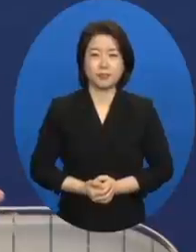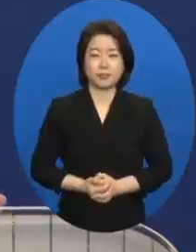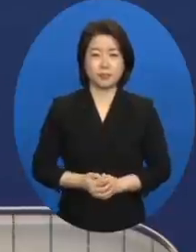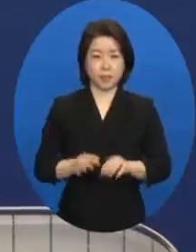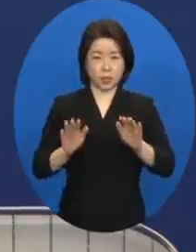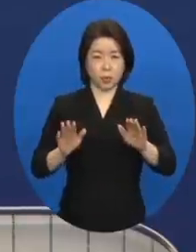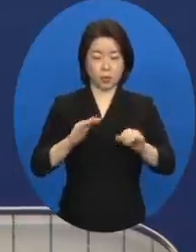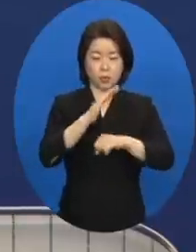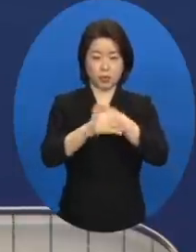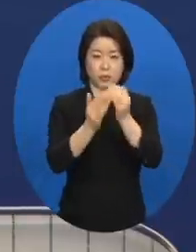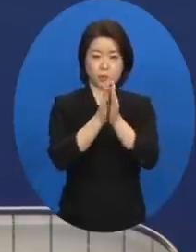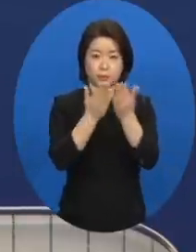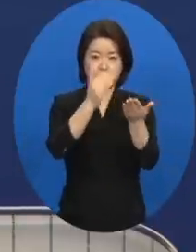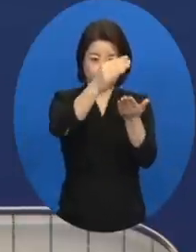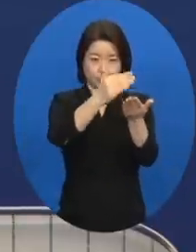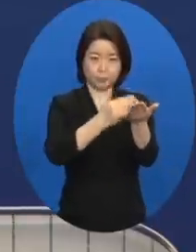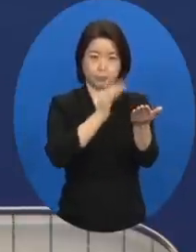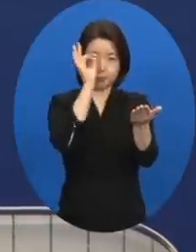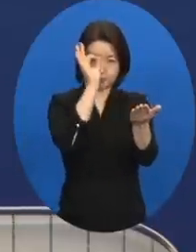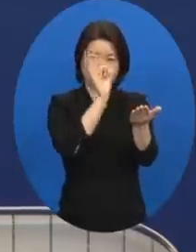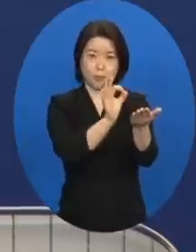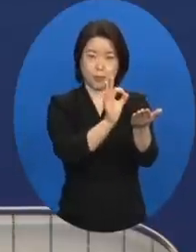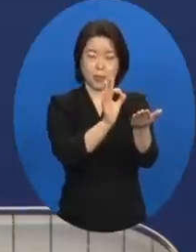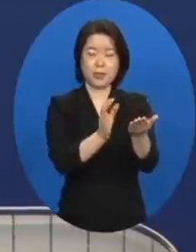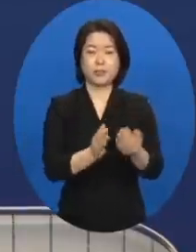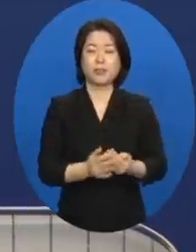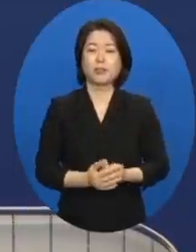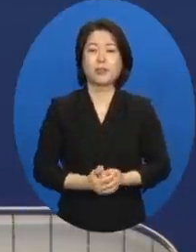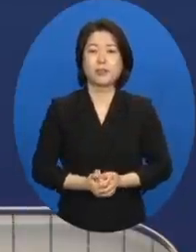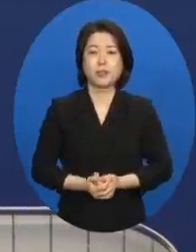오늘 본문에 보면